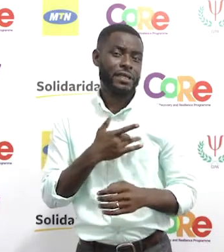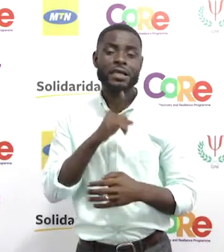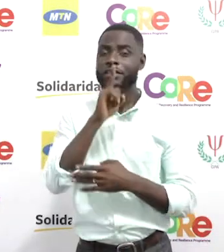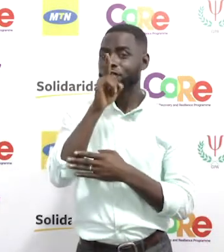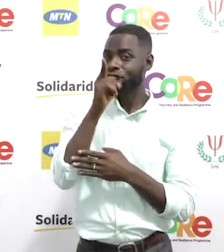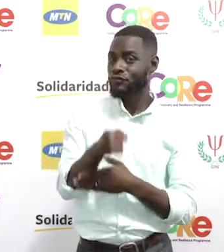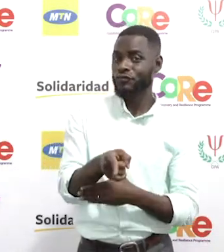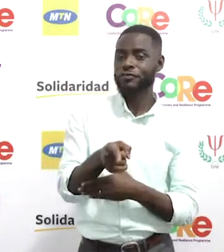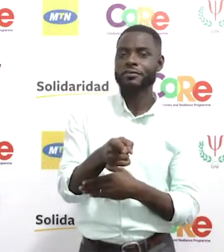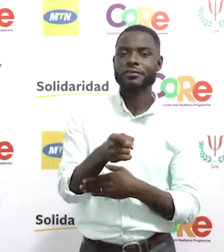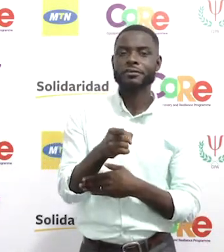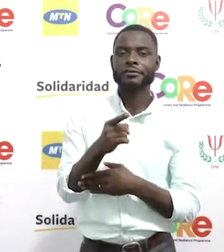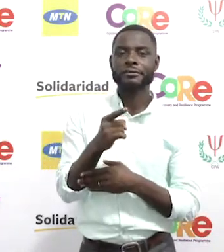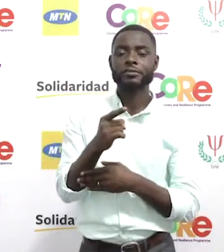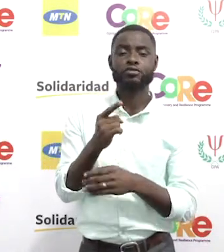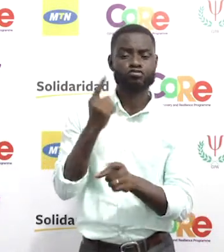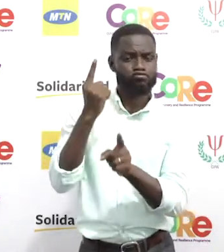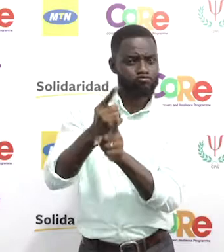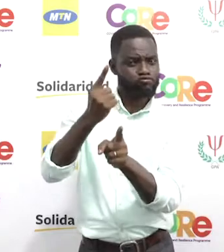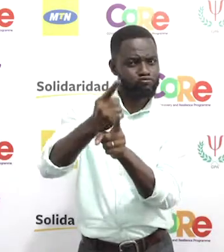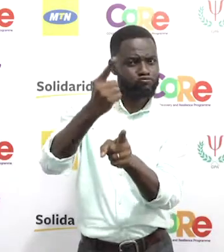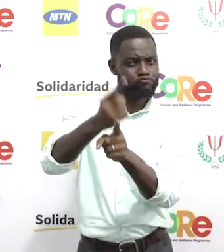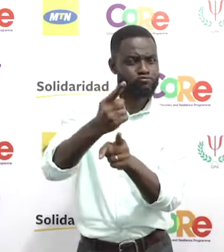ni onana kain he nu mo.